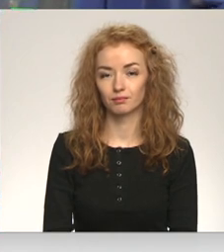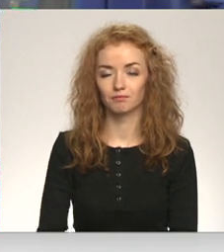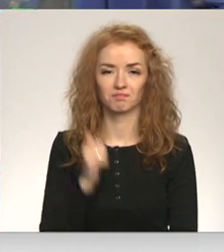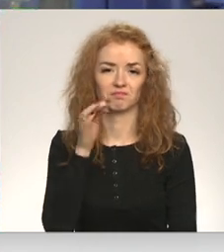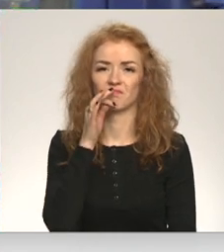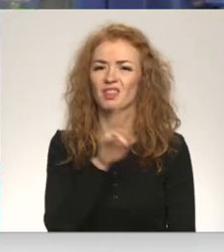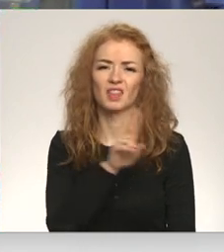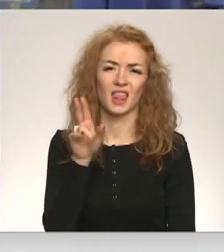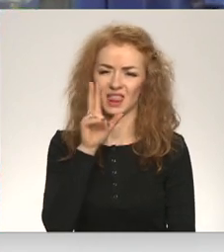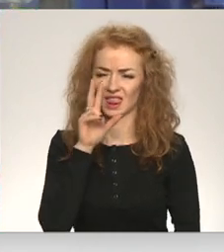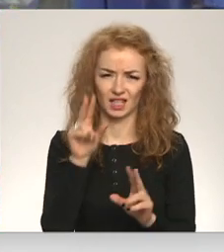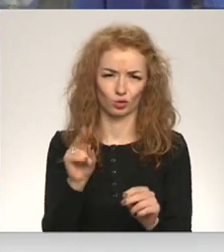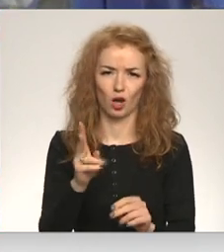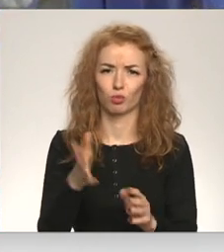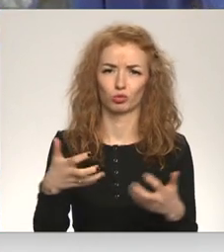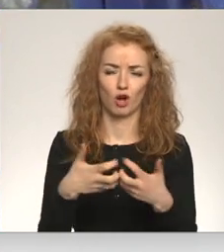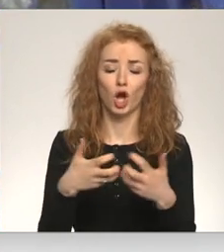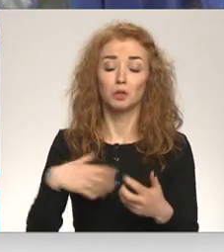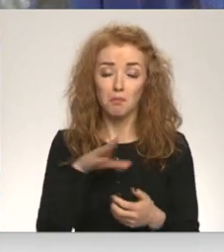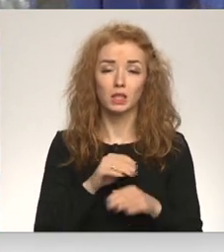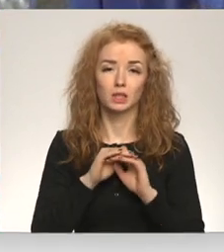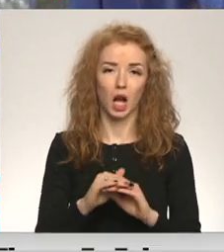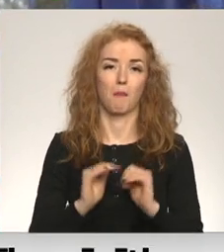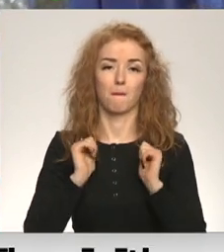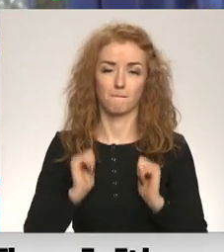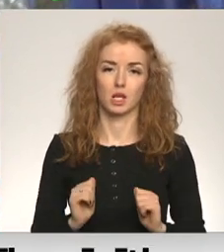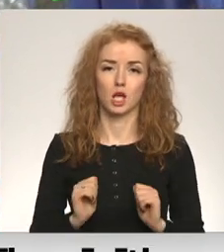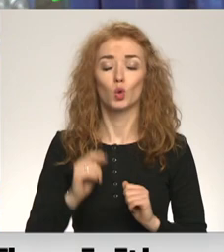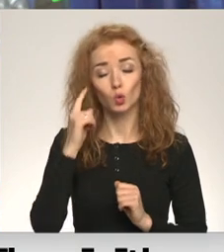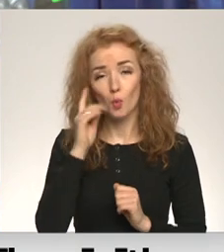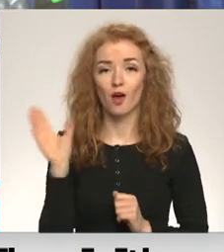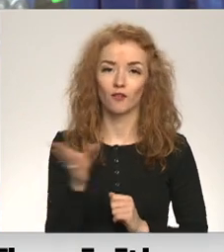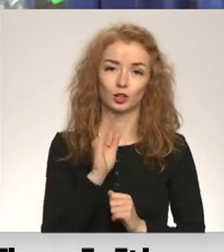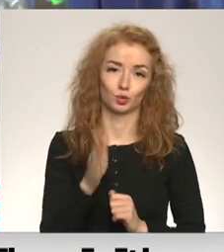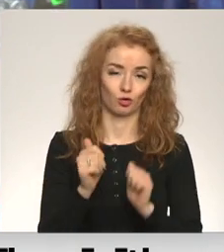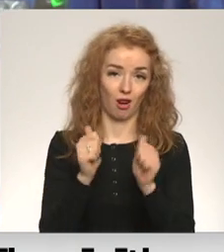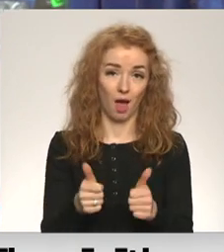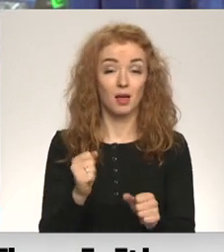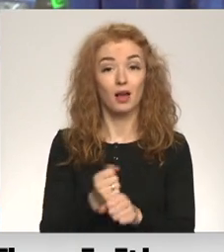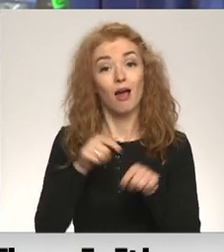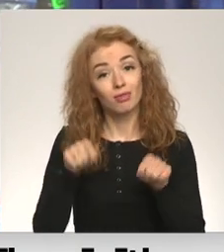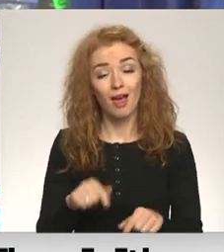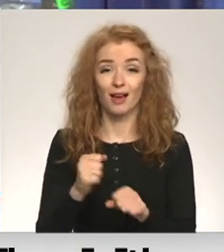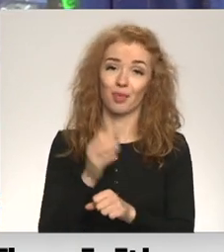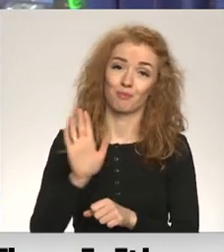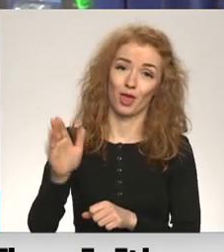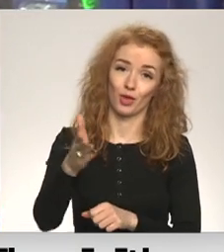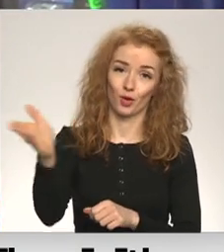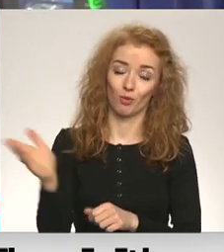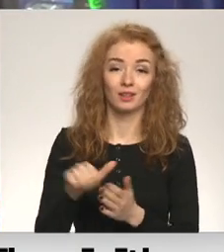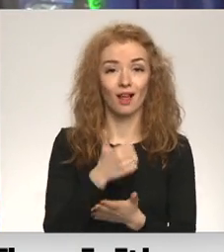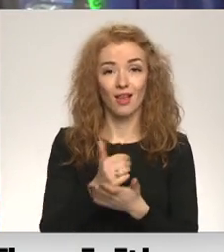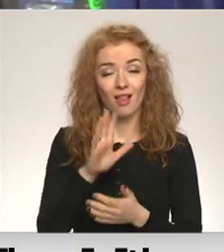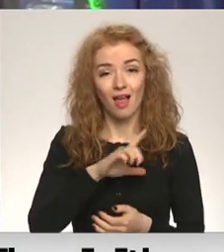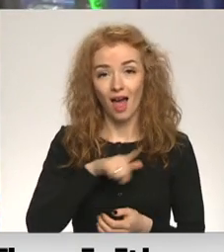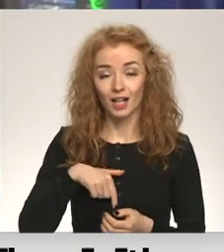Neticu, ka būs karš. Mēs saglabājam mieru. Domāju, ka viss būs labi. Gan pie mums, gan pie jums. Galvenais, lai Latvija